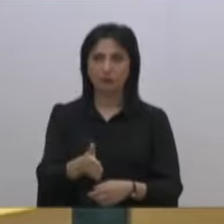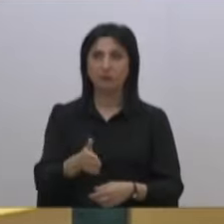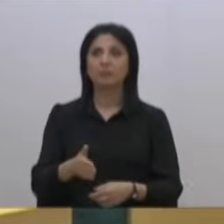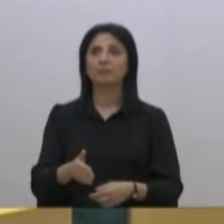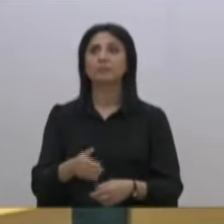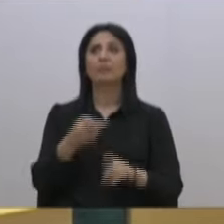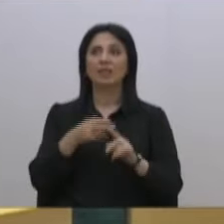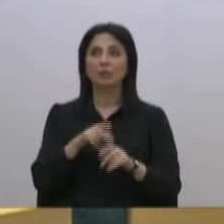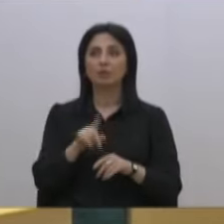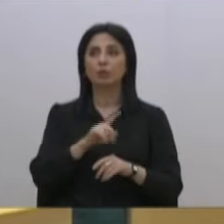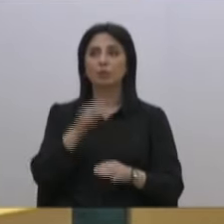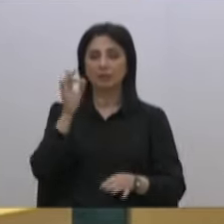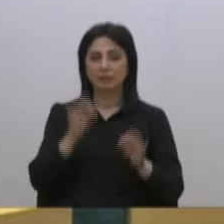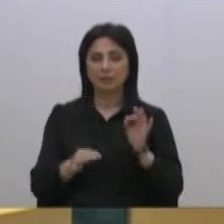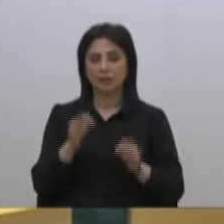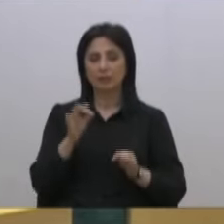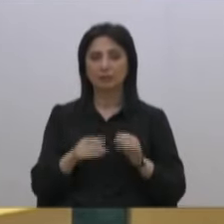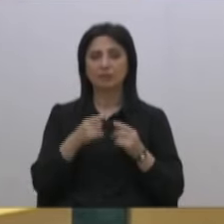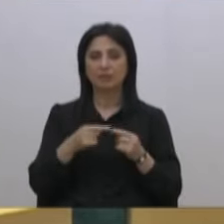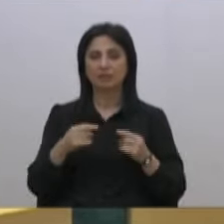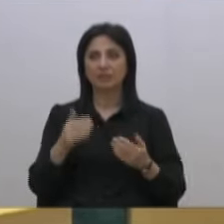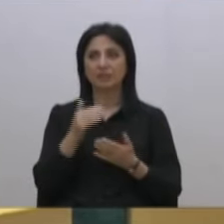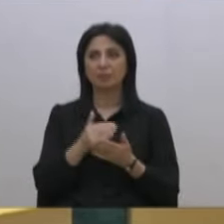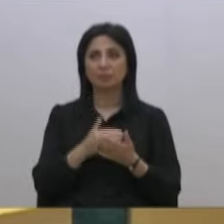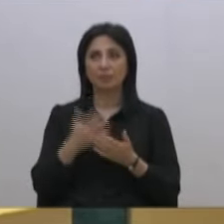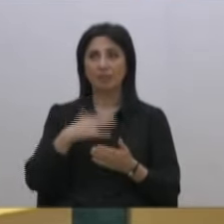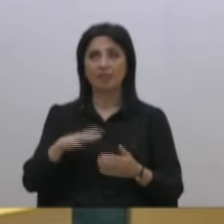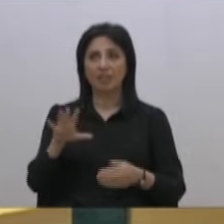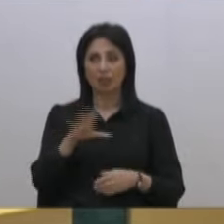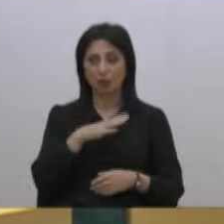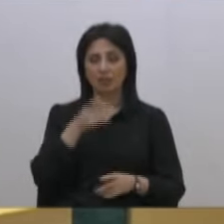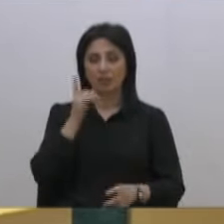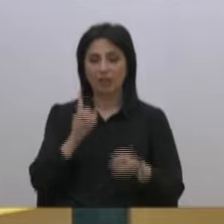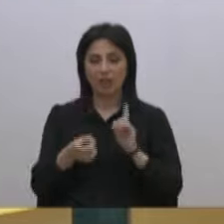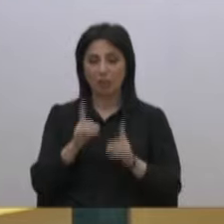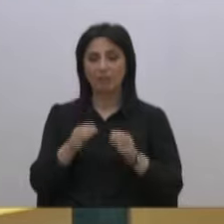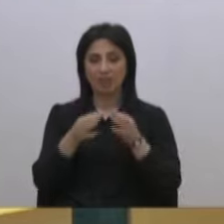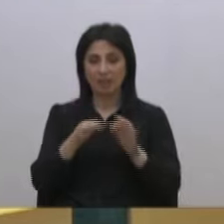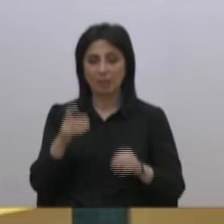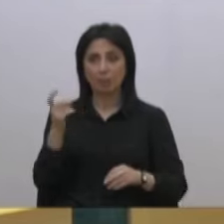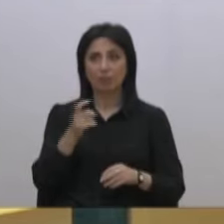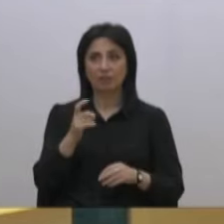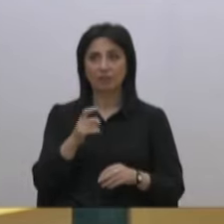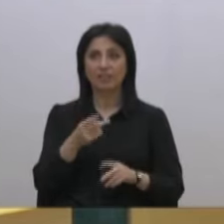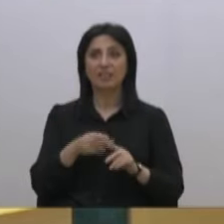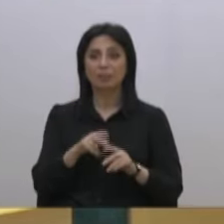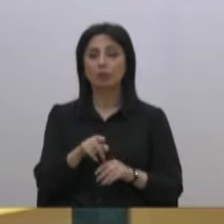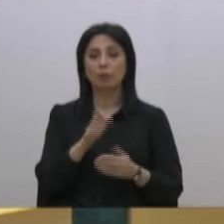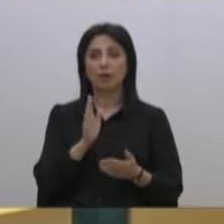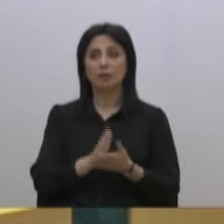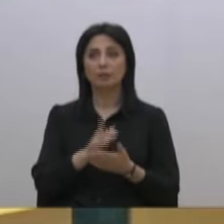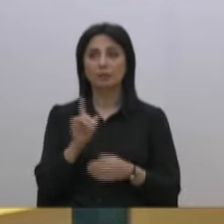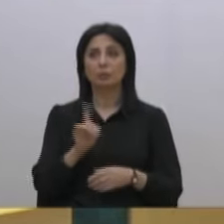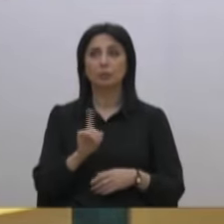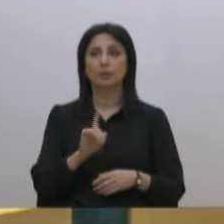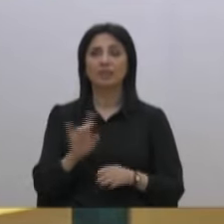გარდა იმისა, რომ სასამართლო სხვადასხვა სისტემები საქართველოში იყოს რეალურად დამოუკიდებელი, იმიტომ არის,